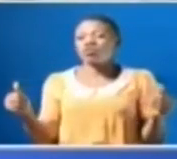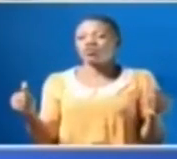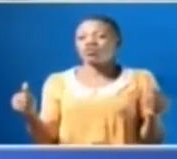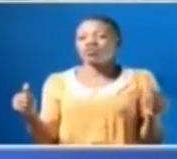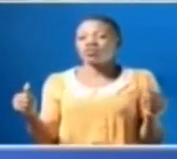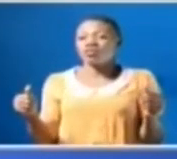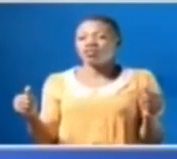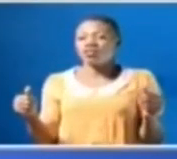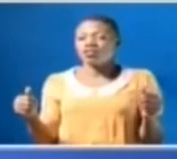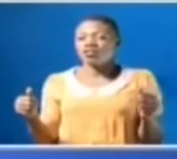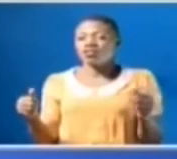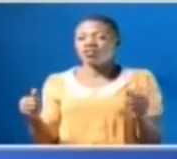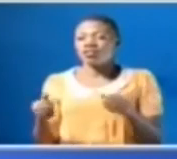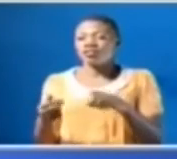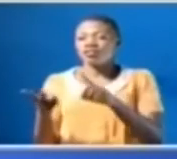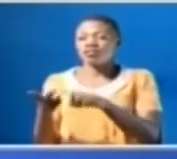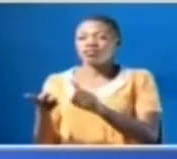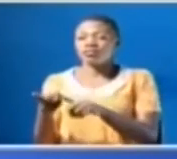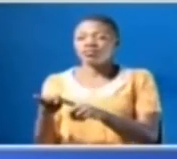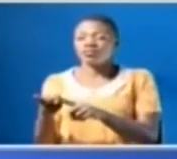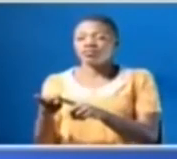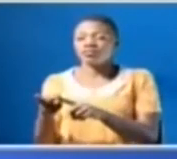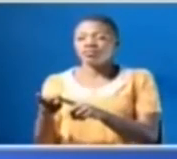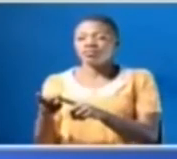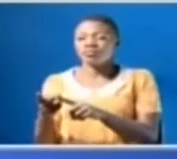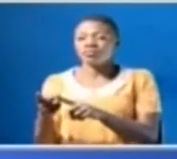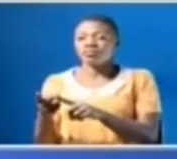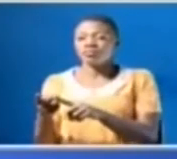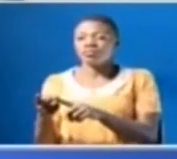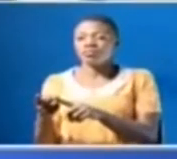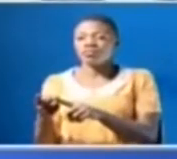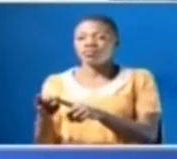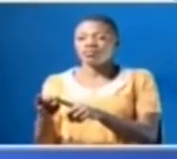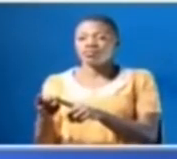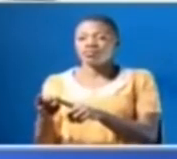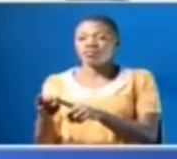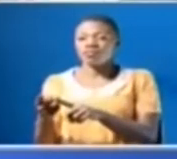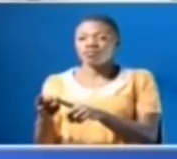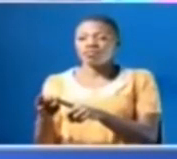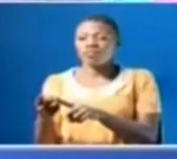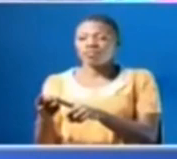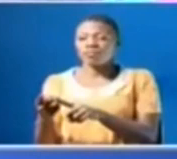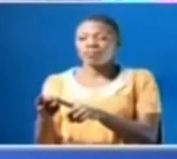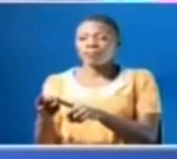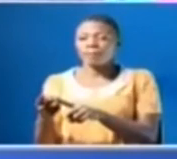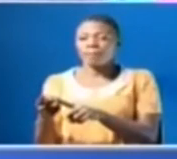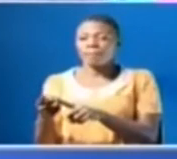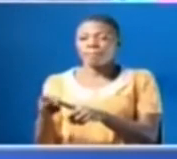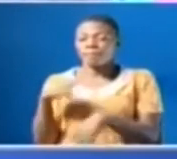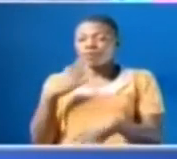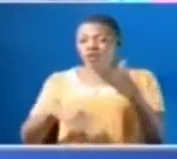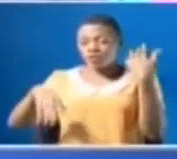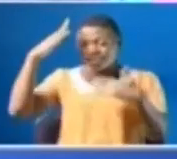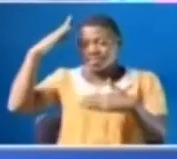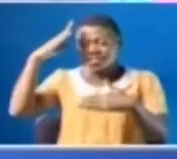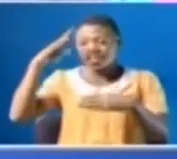kazi. Pili, hebu angalia. Vyuo vikuu vimekuwa vikifundisha hawa